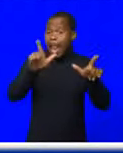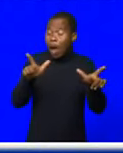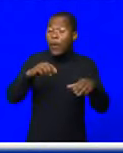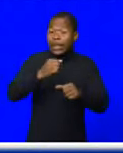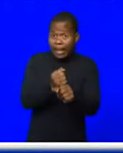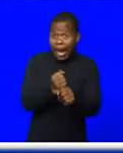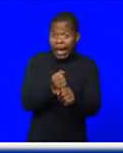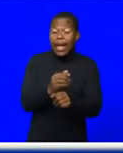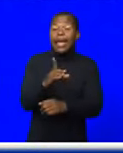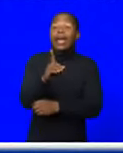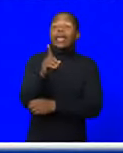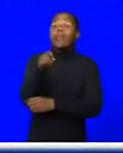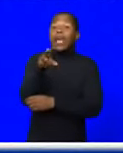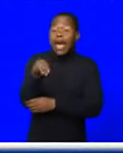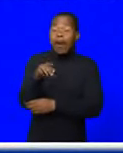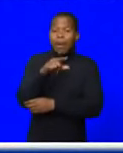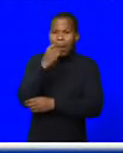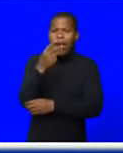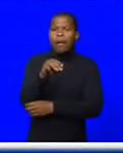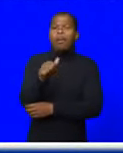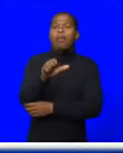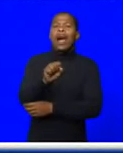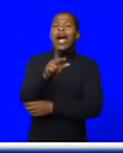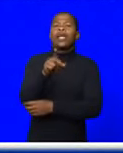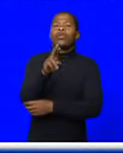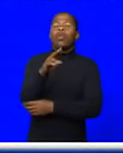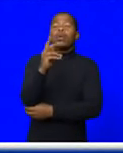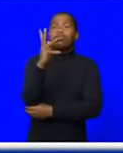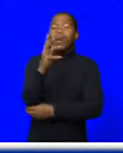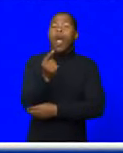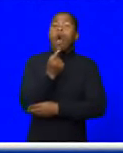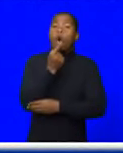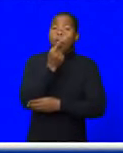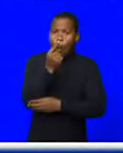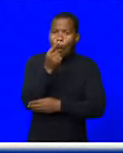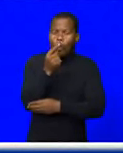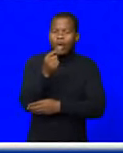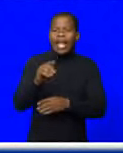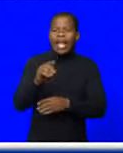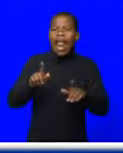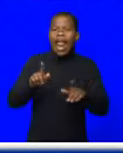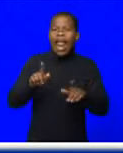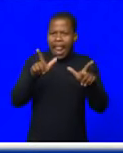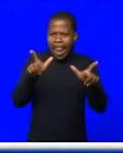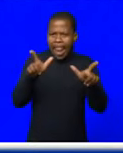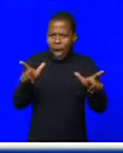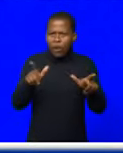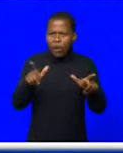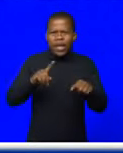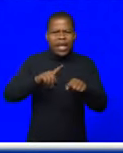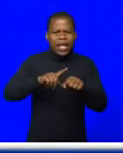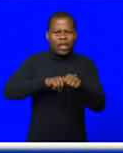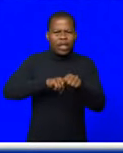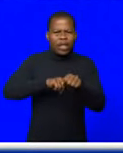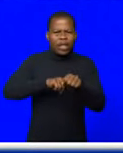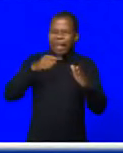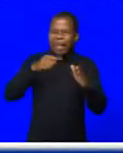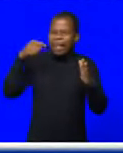tonke taba kwakuthi lulwimi lesiSwati lushabalali kungako uhulumende enta tonke taba kucinisekisa ukuthi